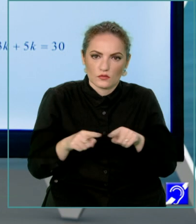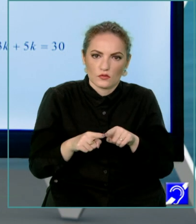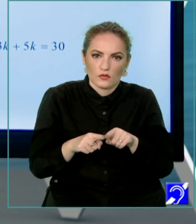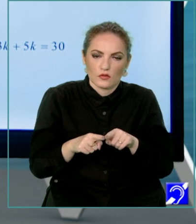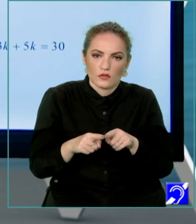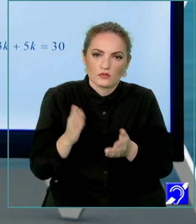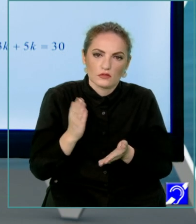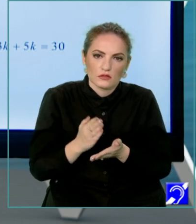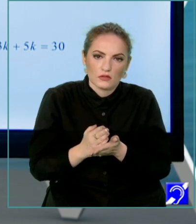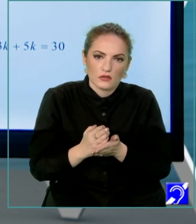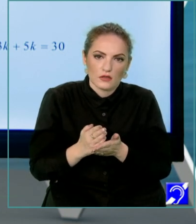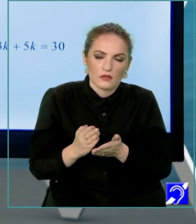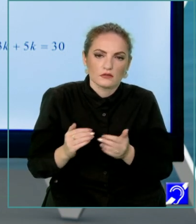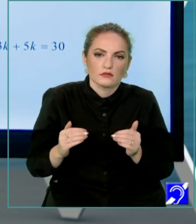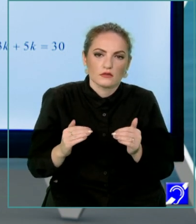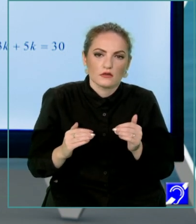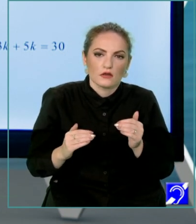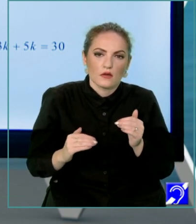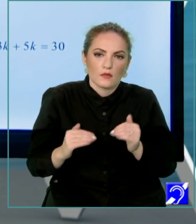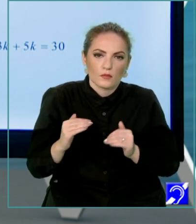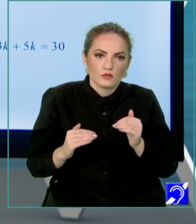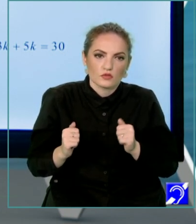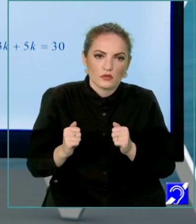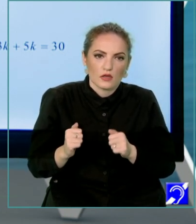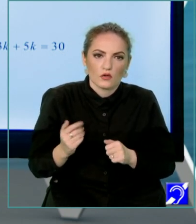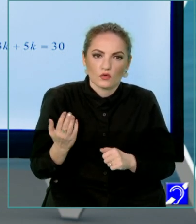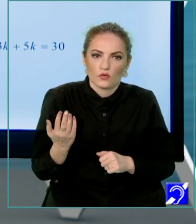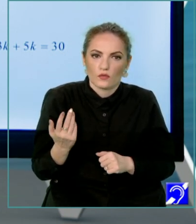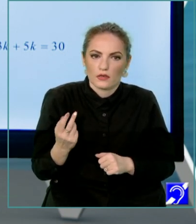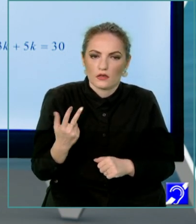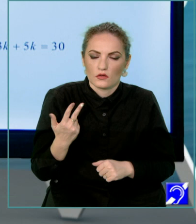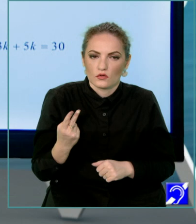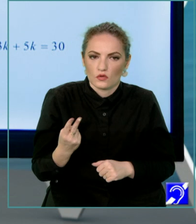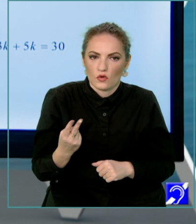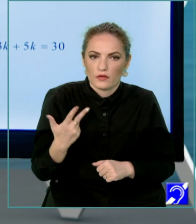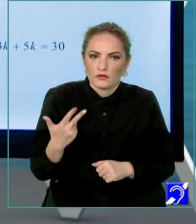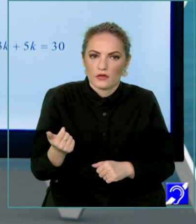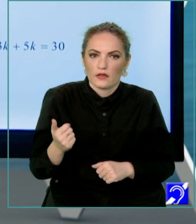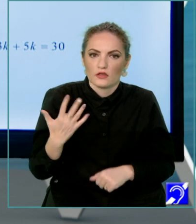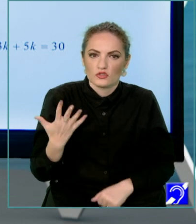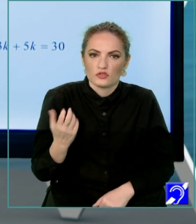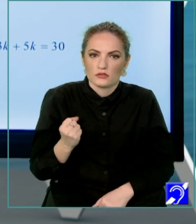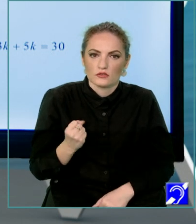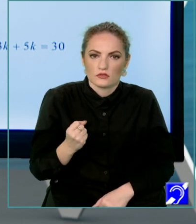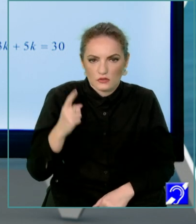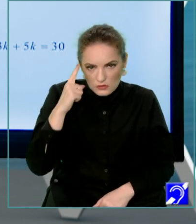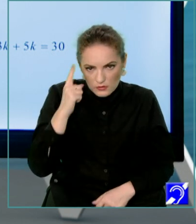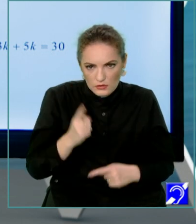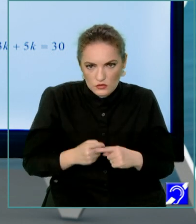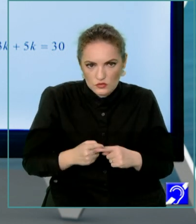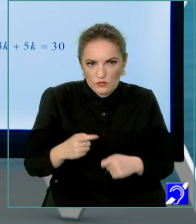Știind că suma lungimilor muchiilor paralelipipedului este de 120 de cm